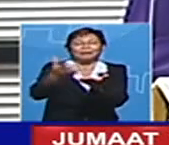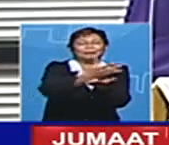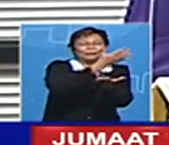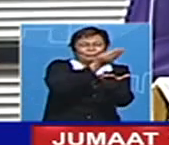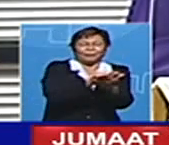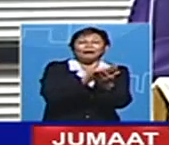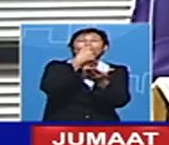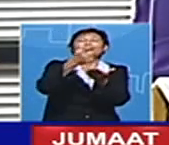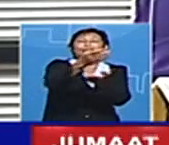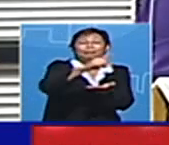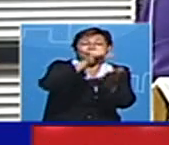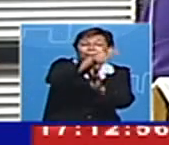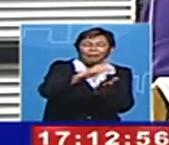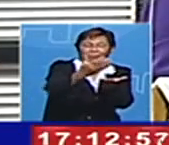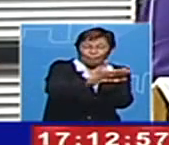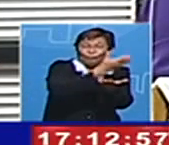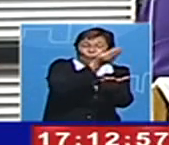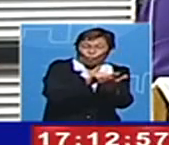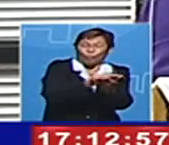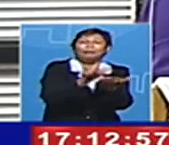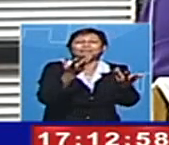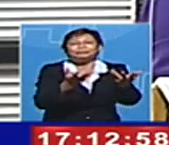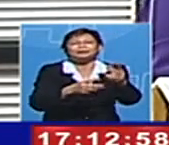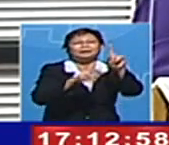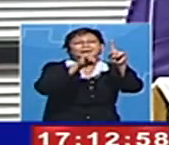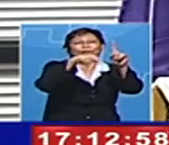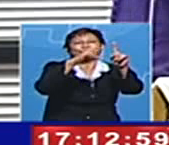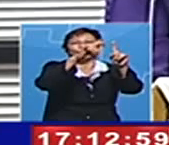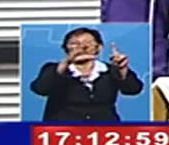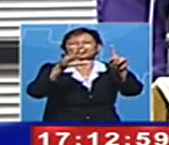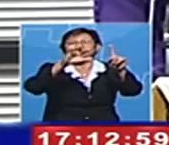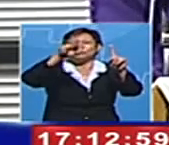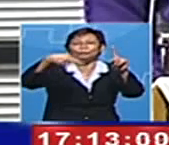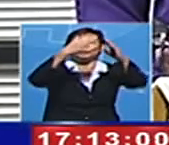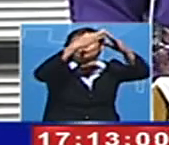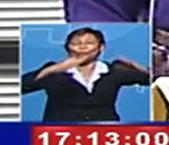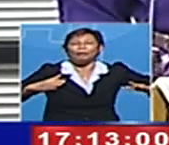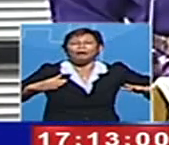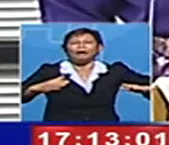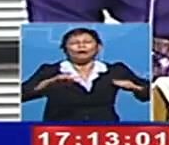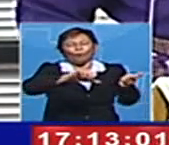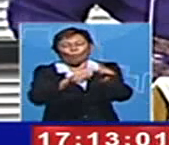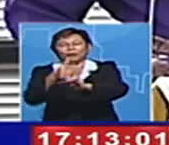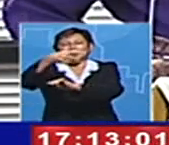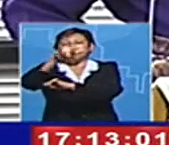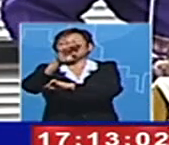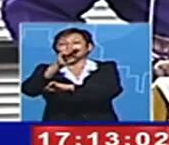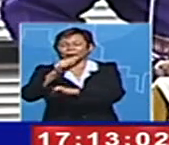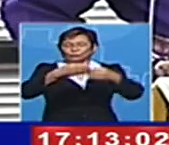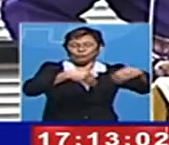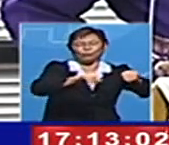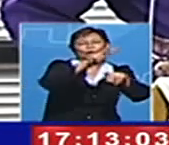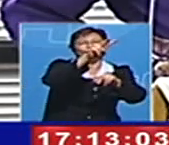berikut pertama membina 175000 unit rumah oleh prima yang dijual